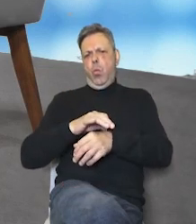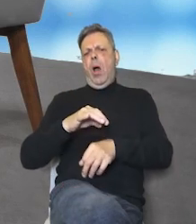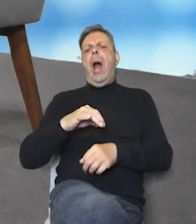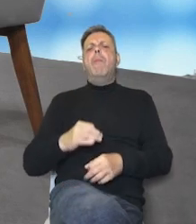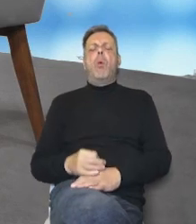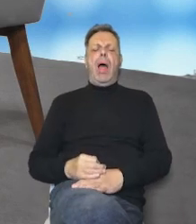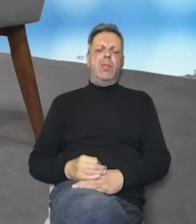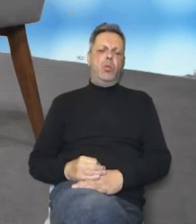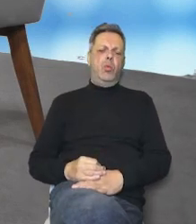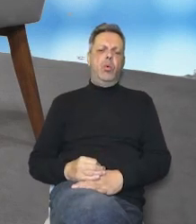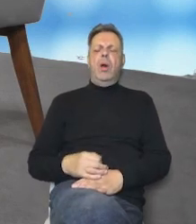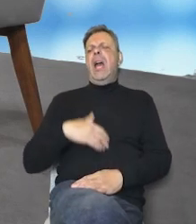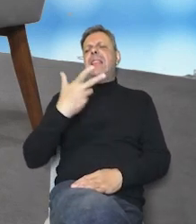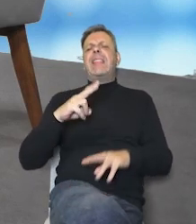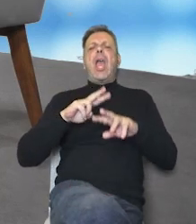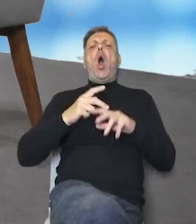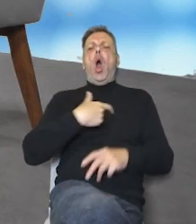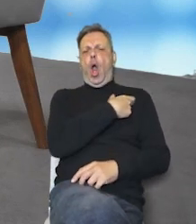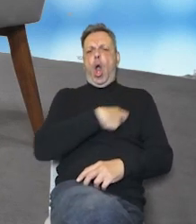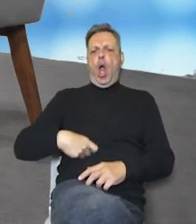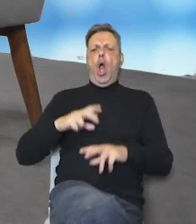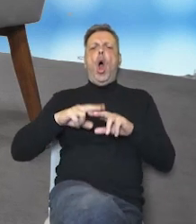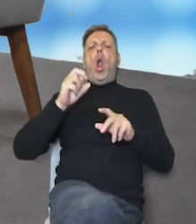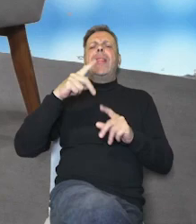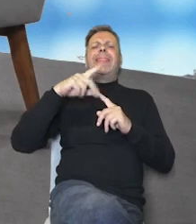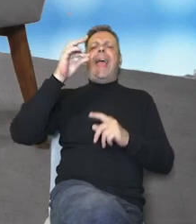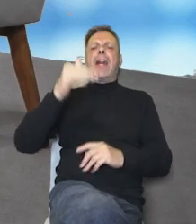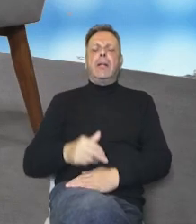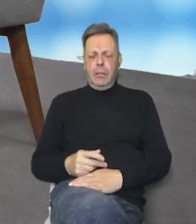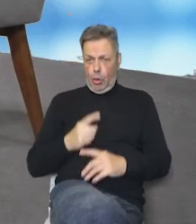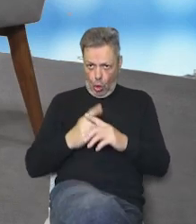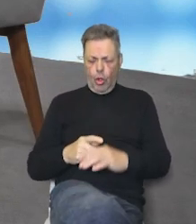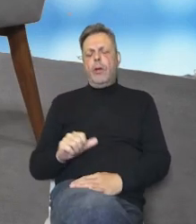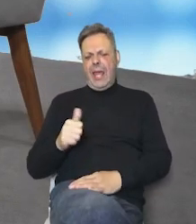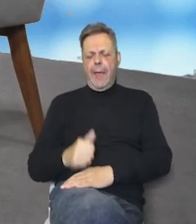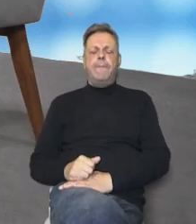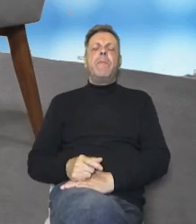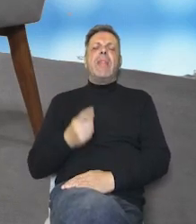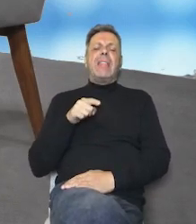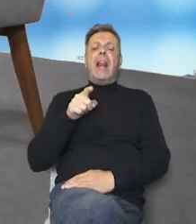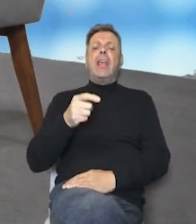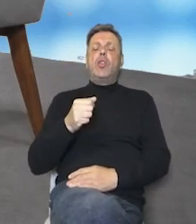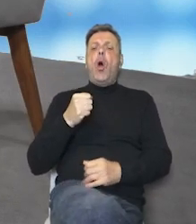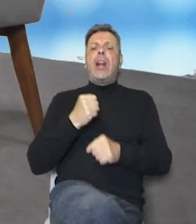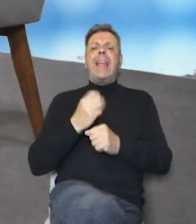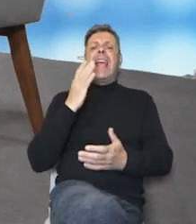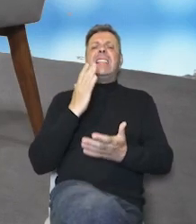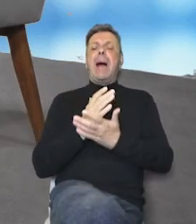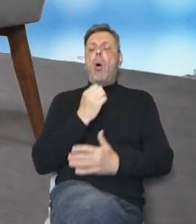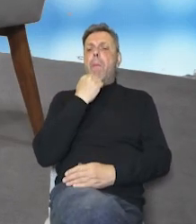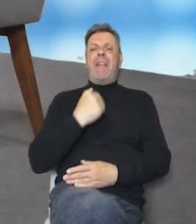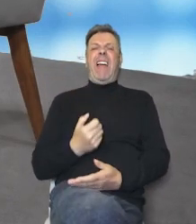pacijentu holter i tako dalje. Je li to točno? Je. Pa, je li to rade samo privatnici?